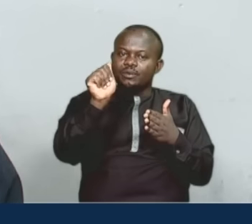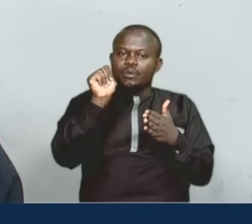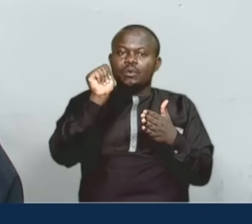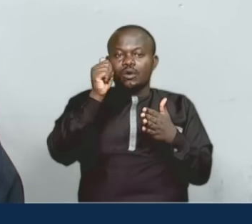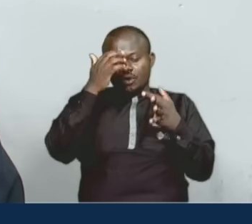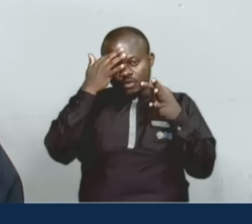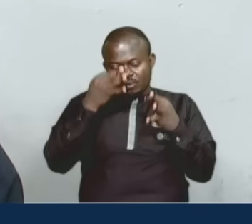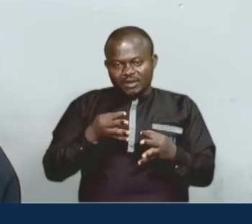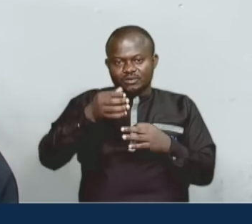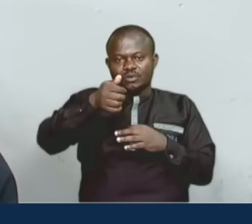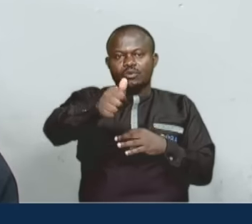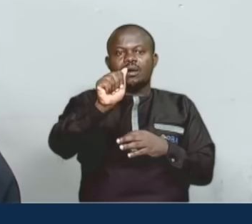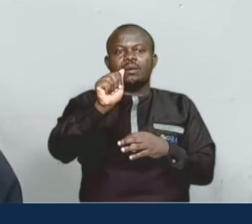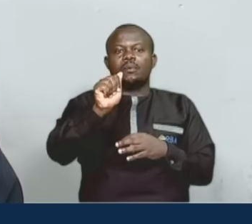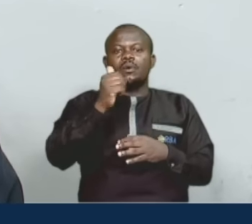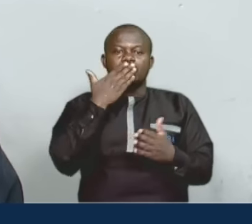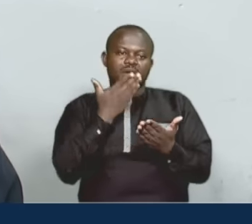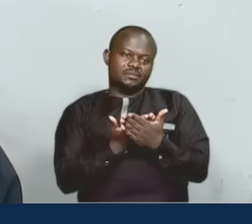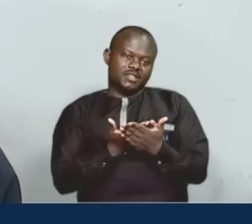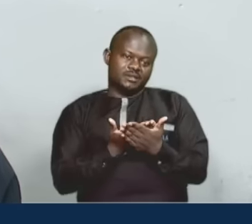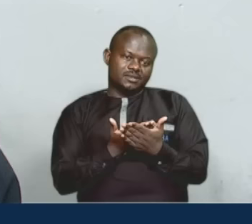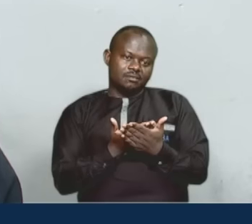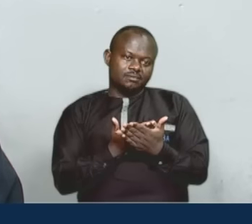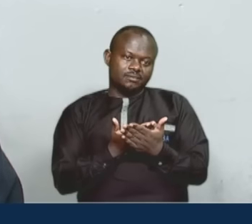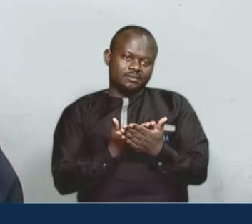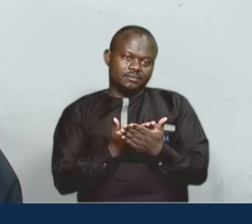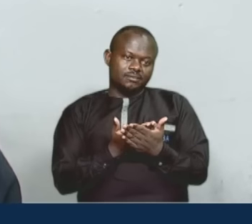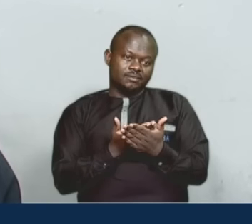umwanzuro wabyo ubari mwiza